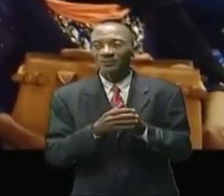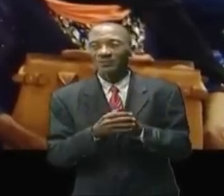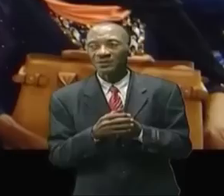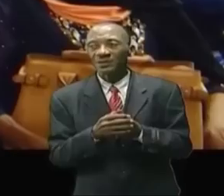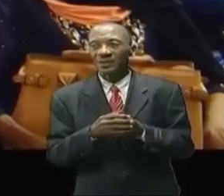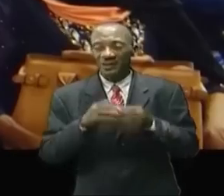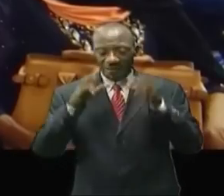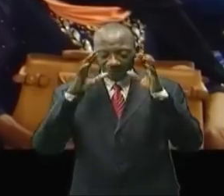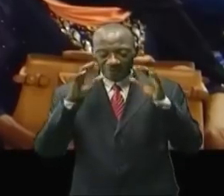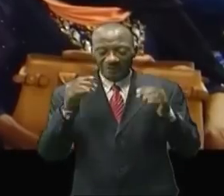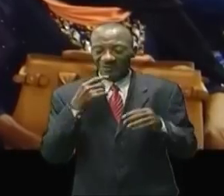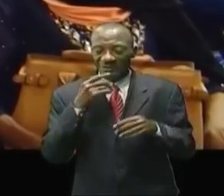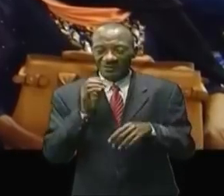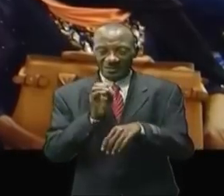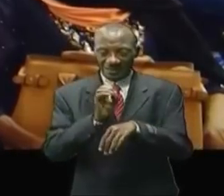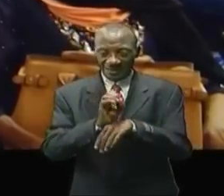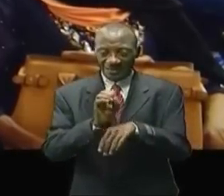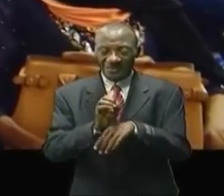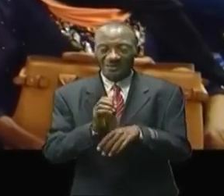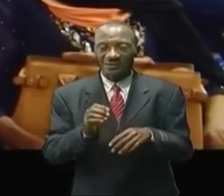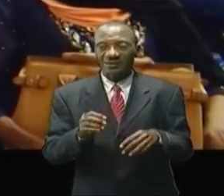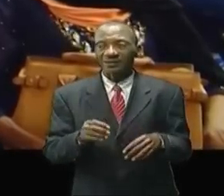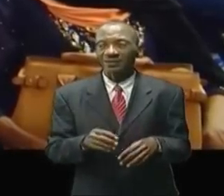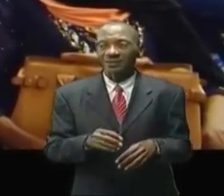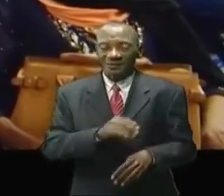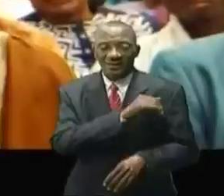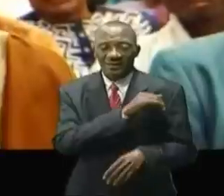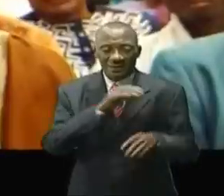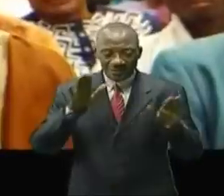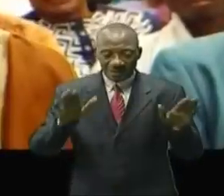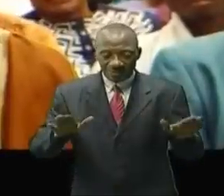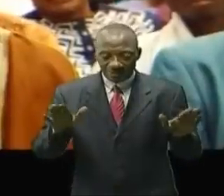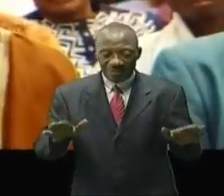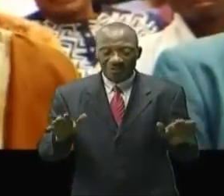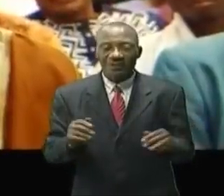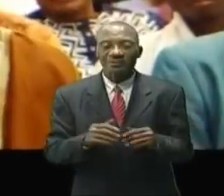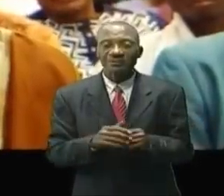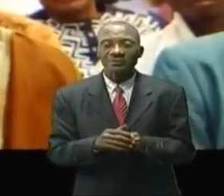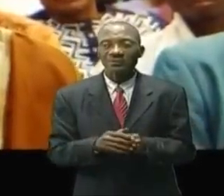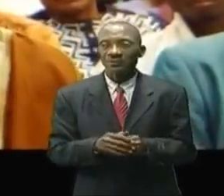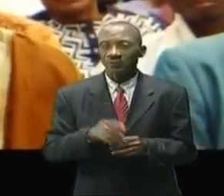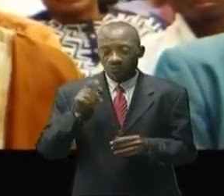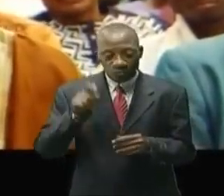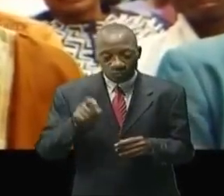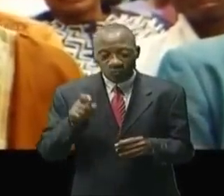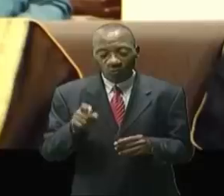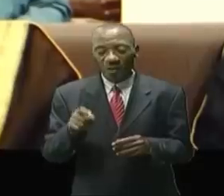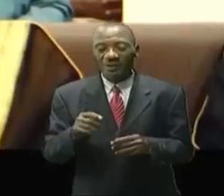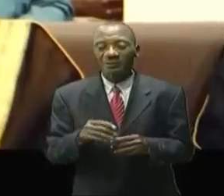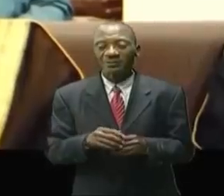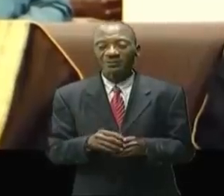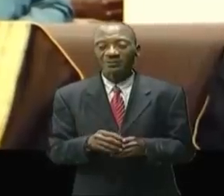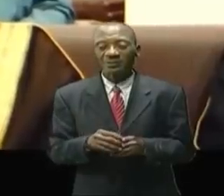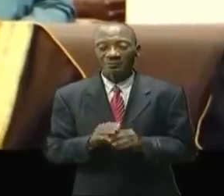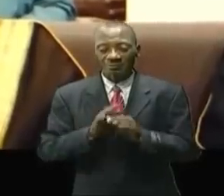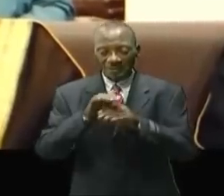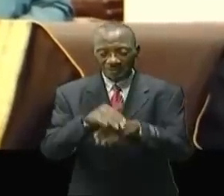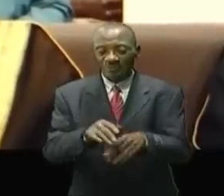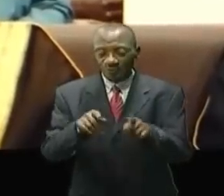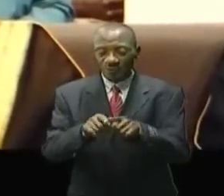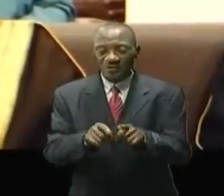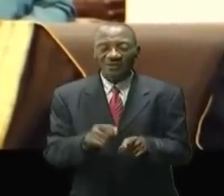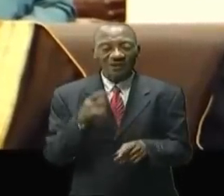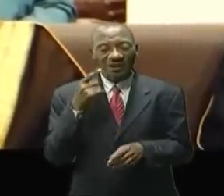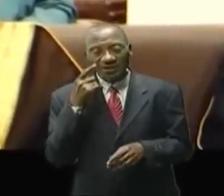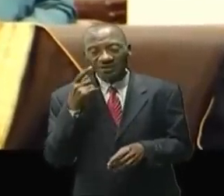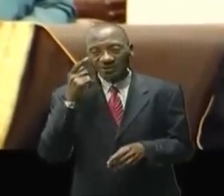quel dogme qui vous divise? Et ici, j'irai même plus précisément, je dis,